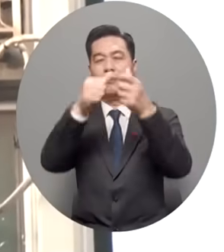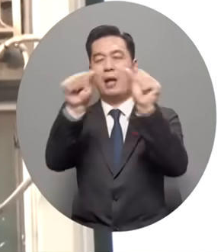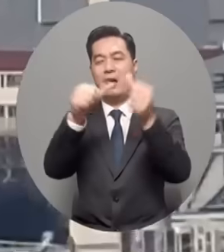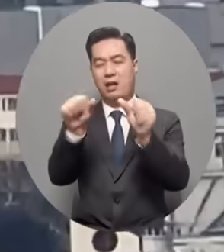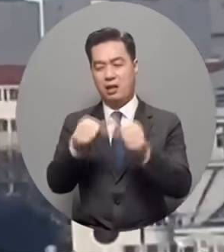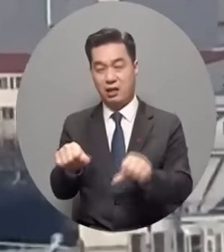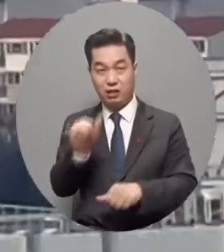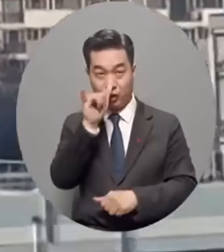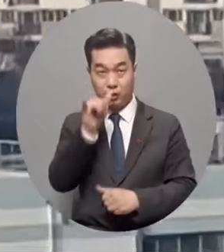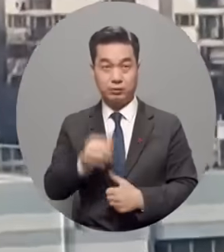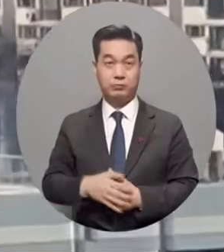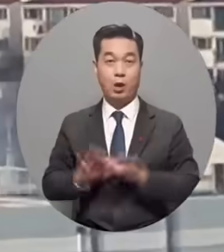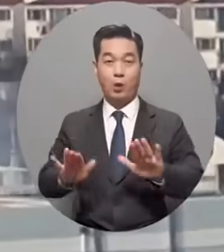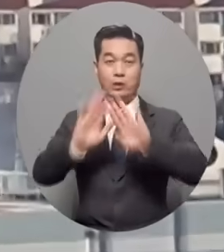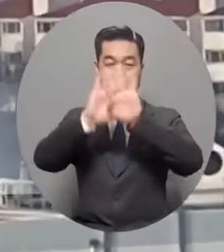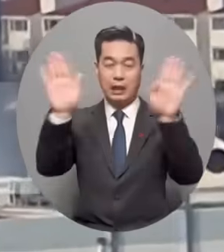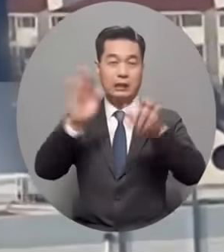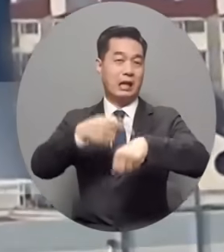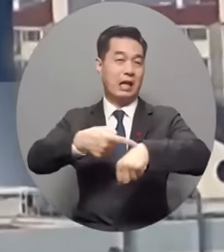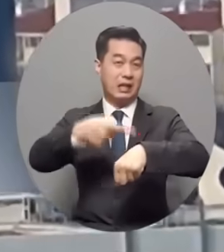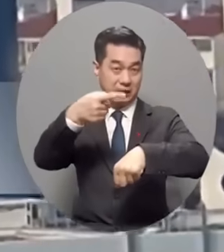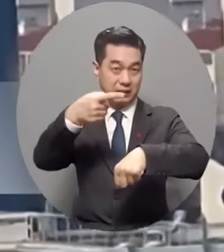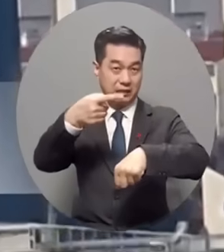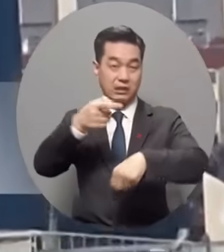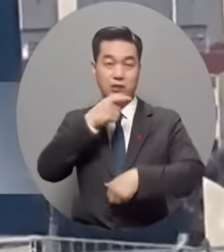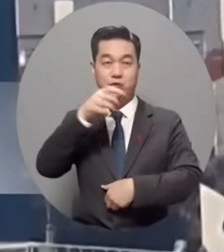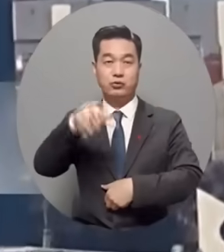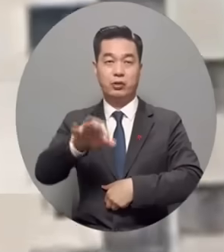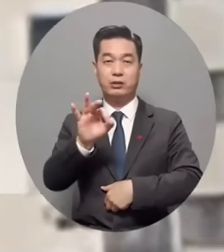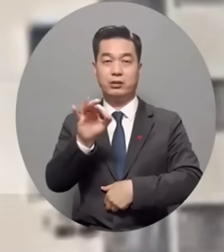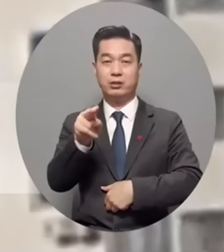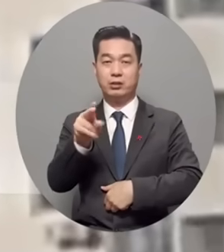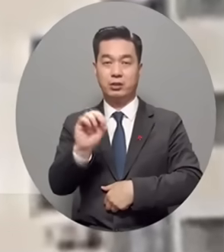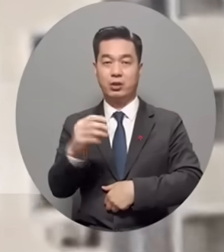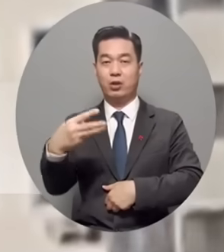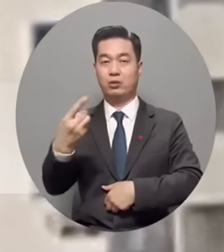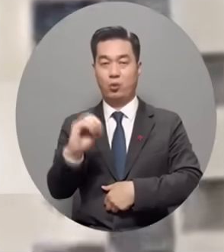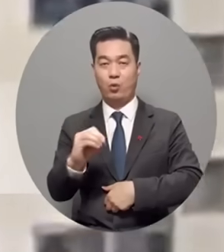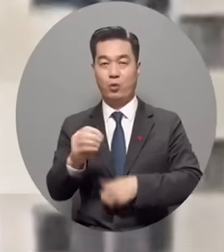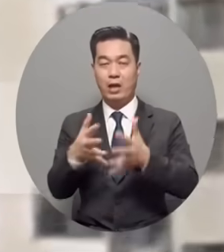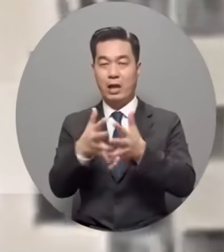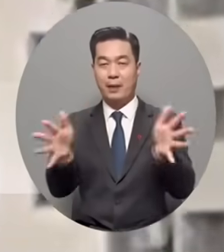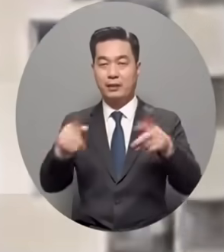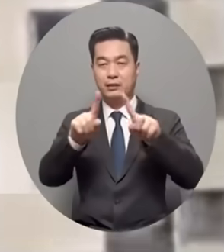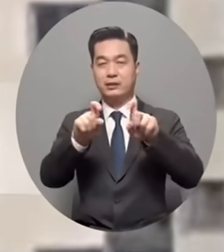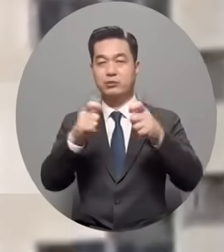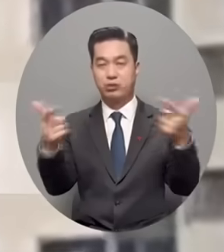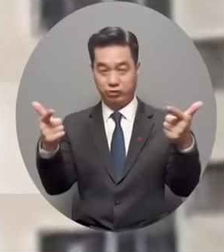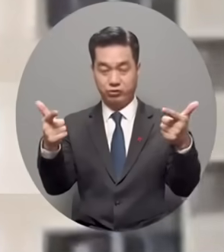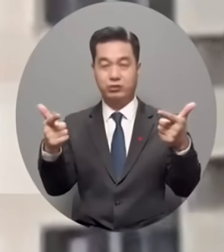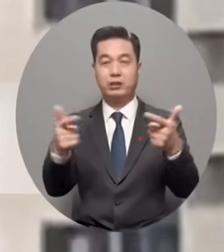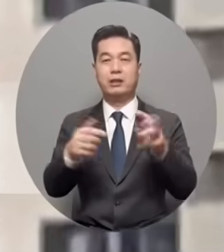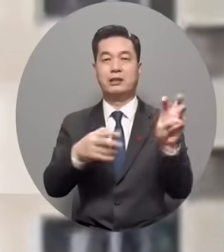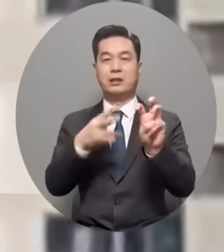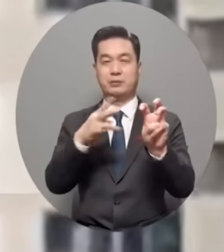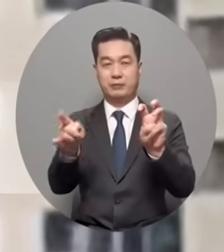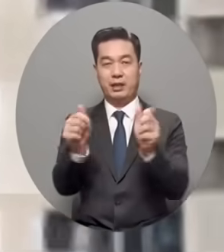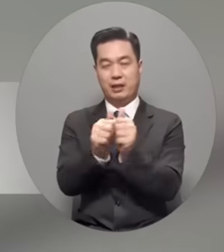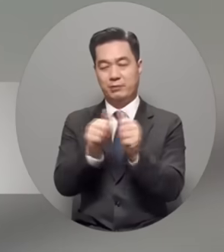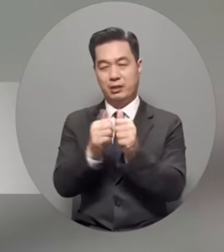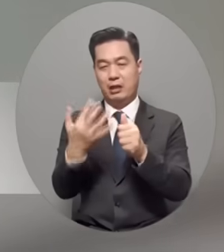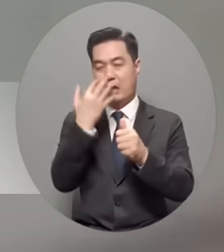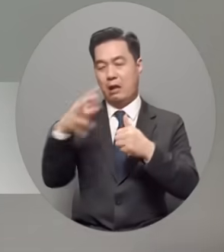깨져나갔습니다. 오늘 낮 1시쯤 경기 수원시 영통구의 아파트 16층에서 불이 나 30대 남성 한 명이 연기를